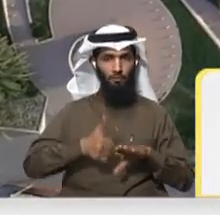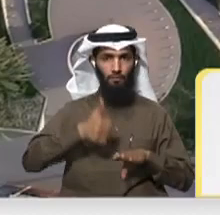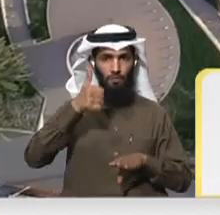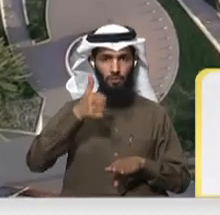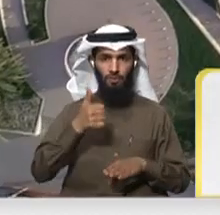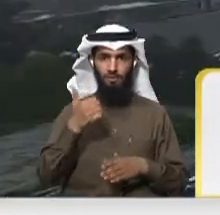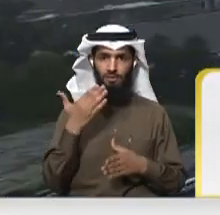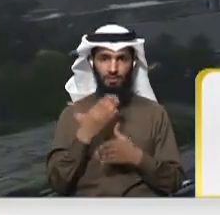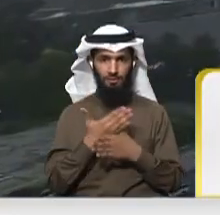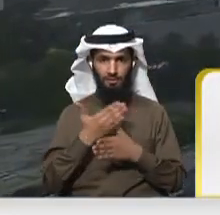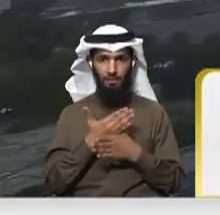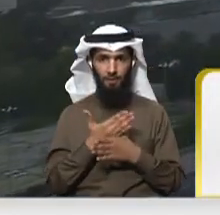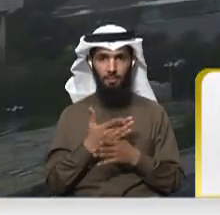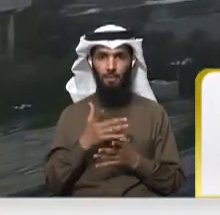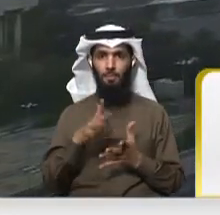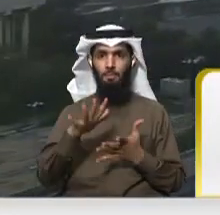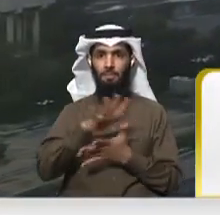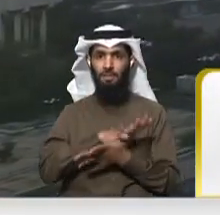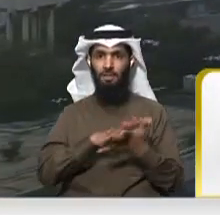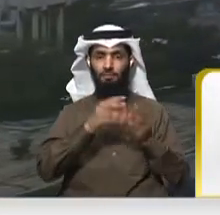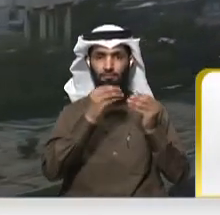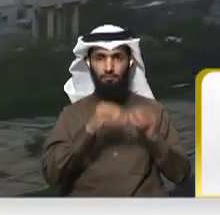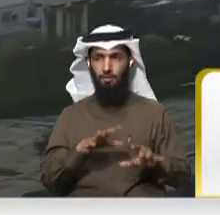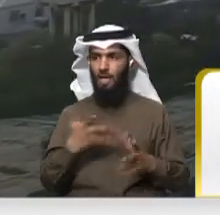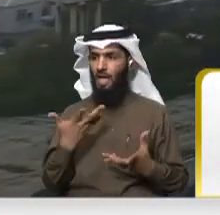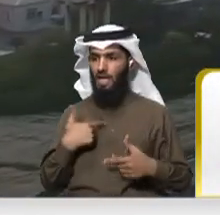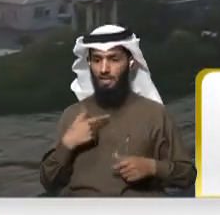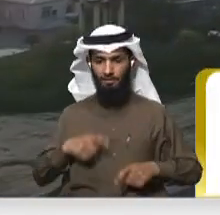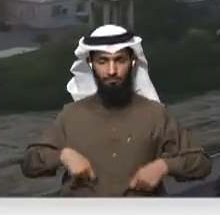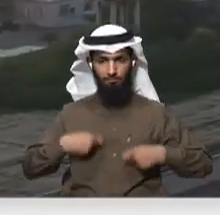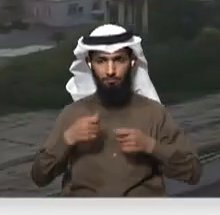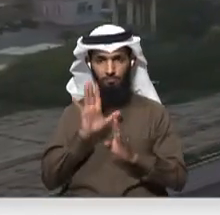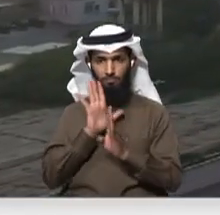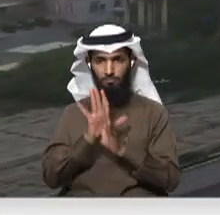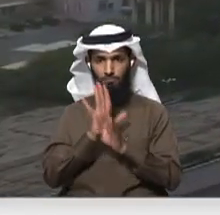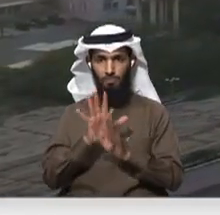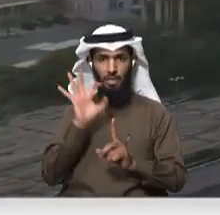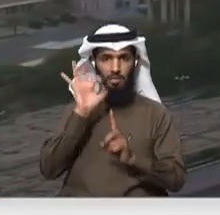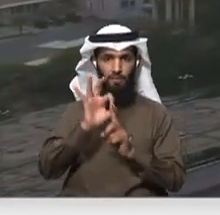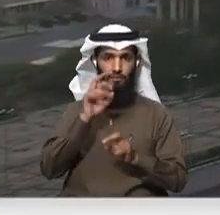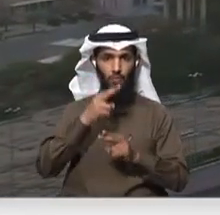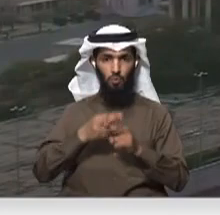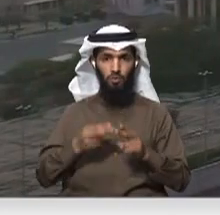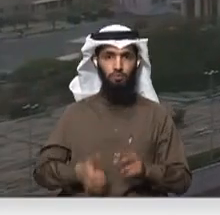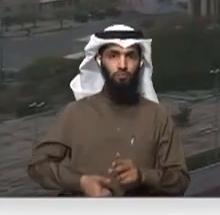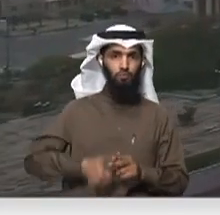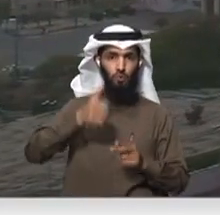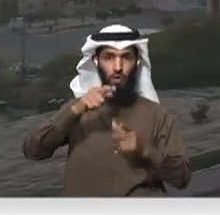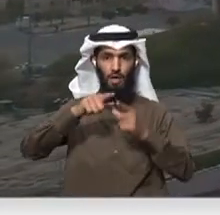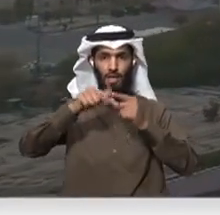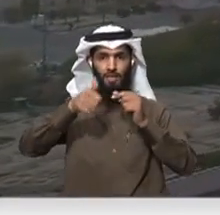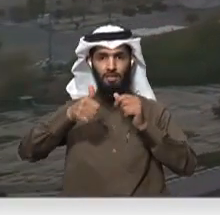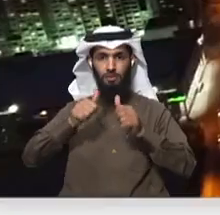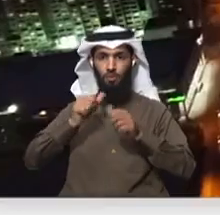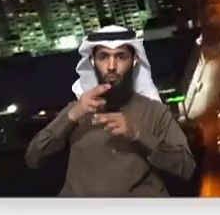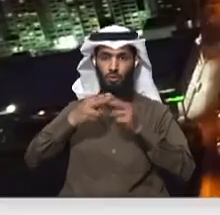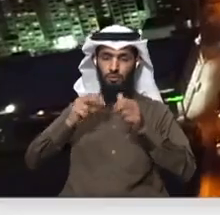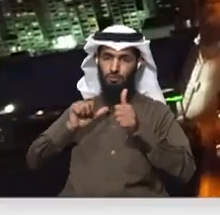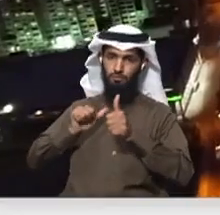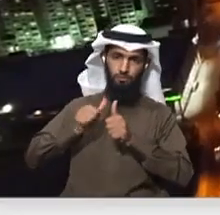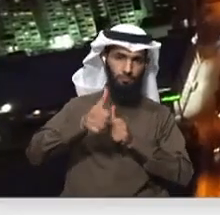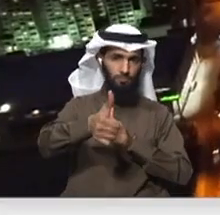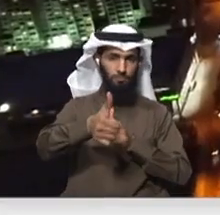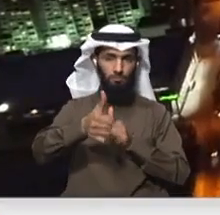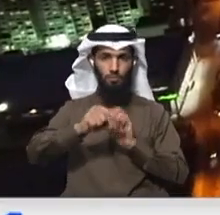بتظافر الجهود وبذل الغالي والنفيس لتعود الكويت في الرياده الخليجيه وسباقه في